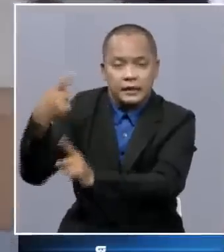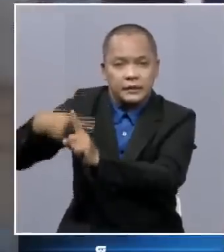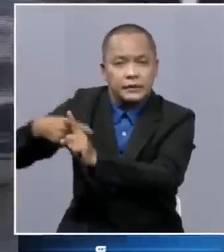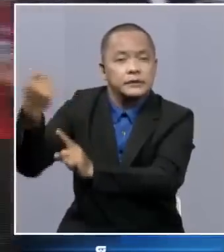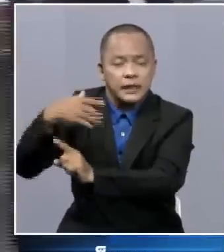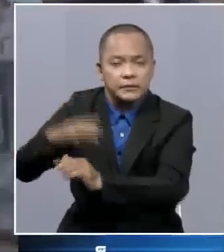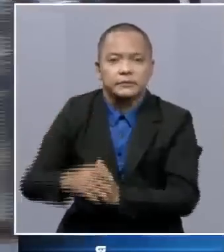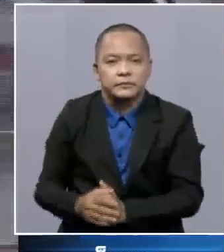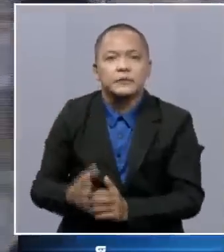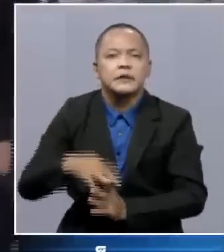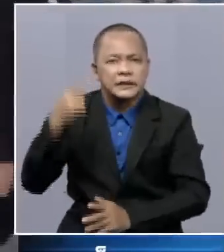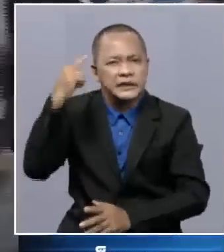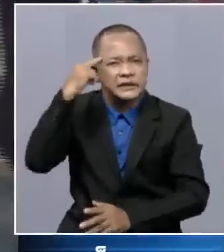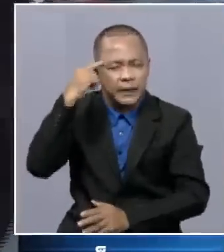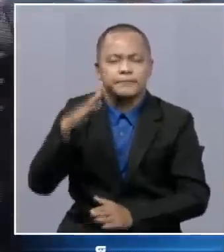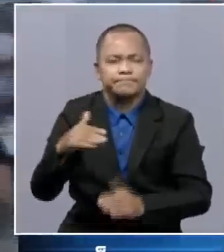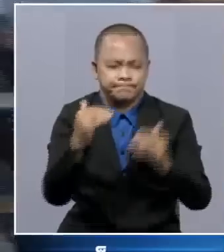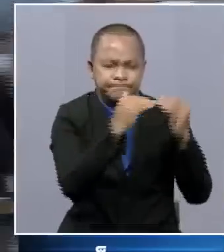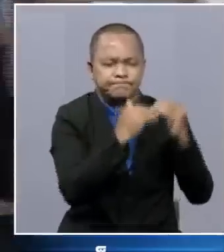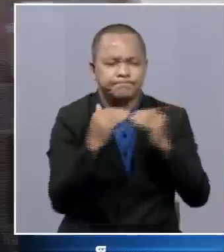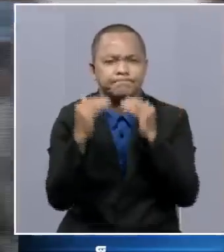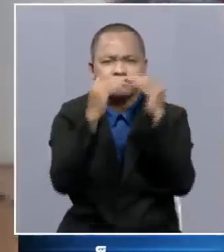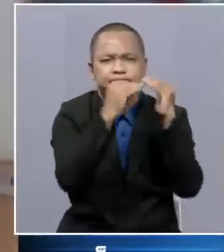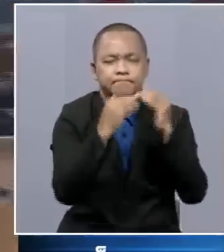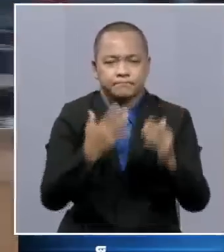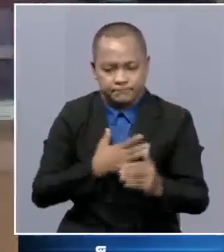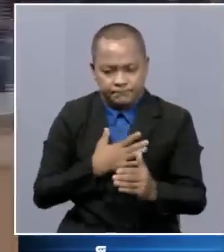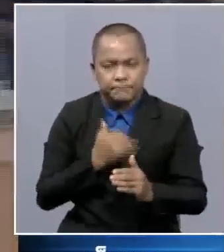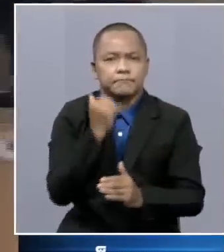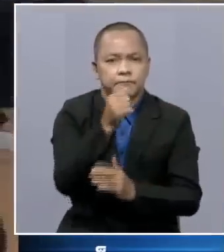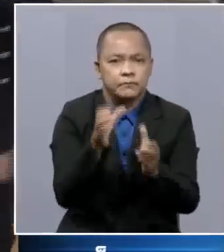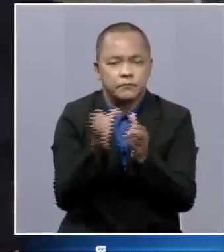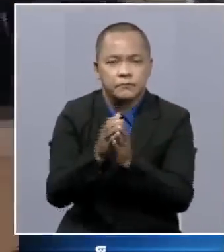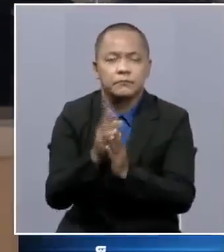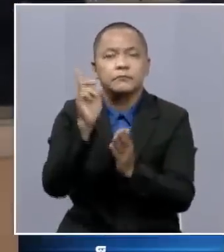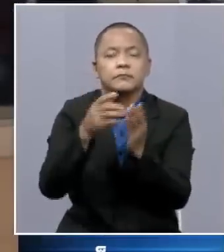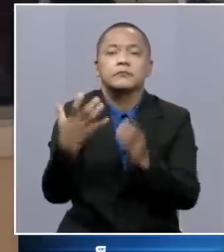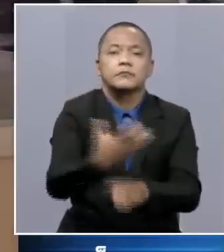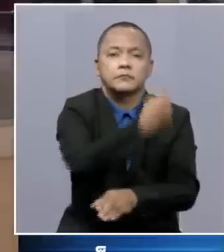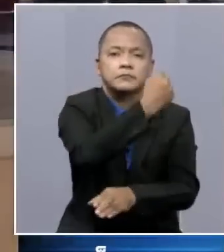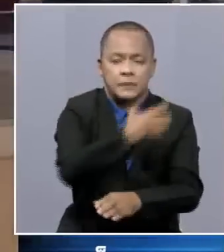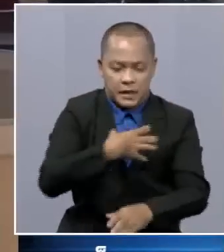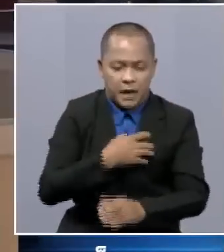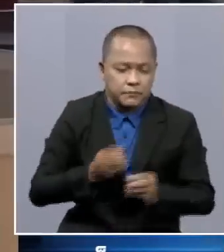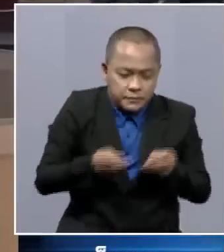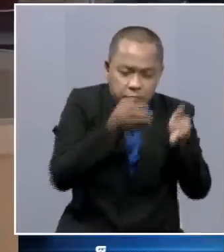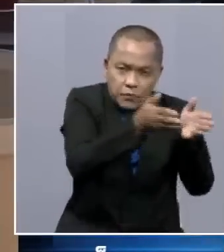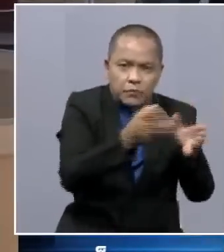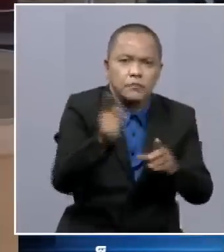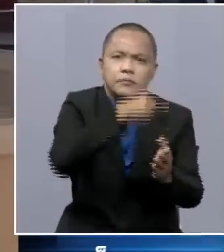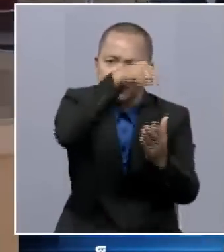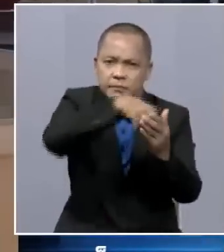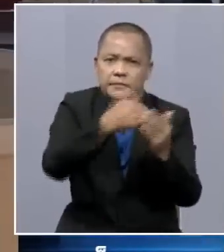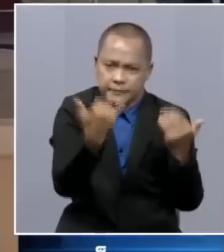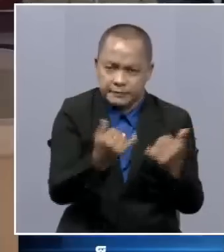เนี่ยนะครับก็คิดว่าเป็นเรื่องที่แฟร์กับทุกคนเพราะการที่ตัวเขาเองเดินทางเข้าสู่สนามการเมืองก็อยากจะทุ่มเทให้กับการเลือกตั้